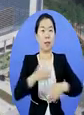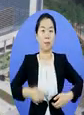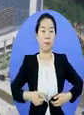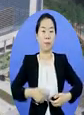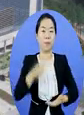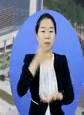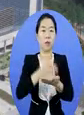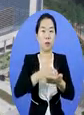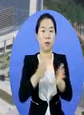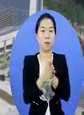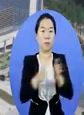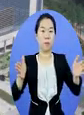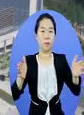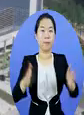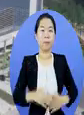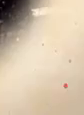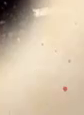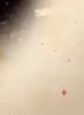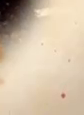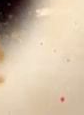계절입니다. 천안 뉴스 시작하겠습니다.